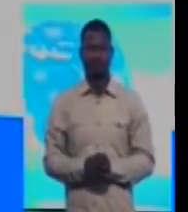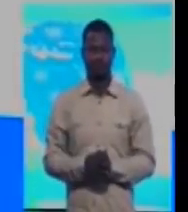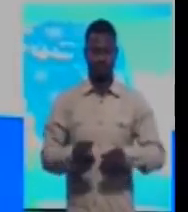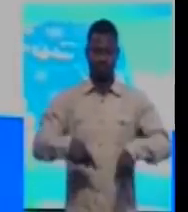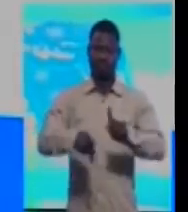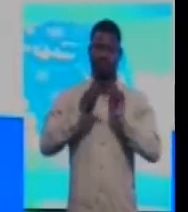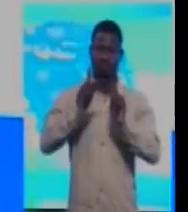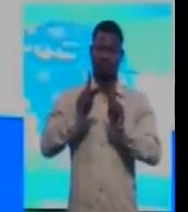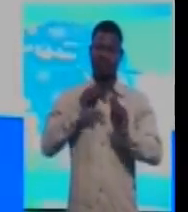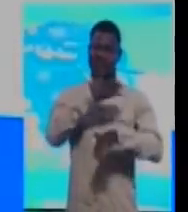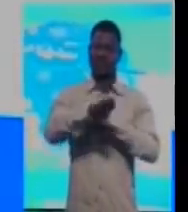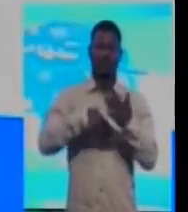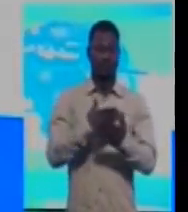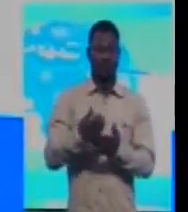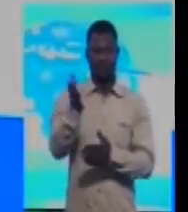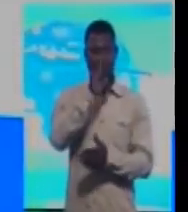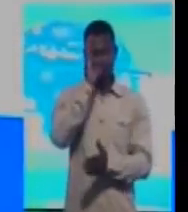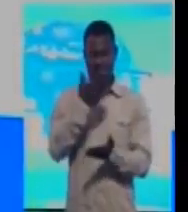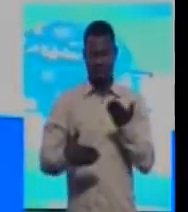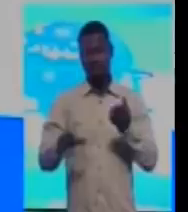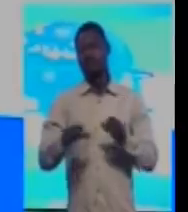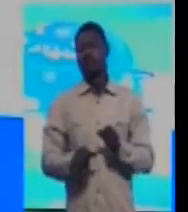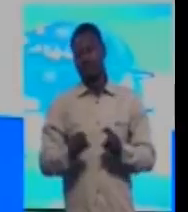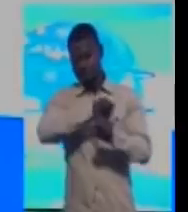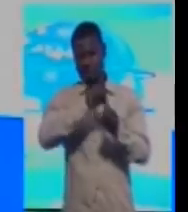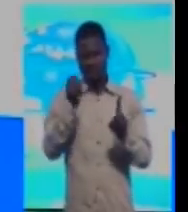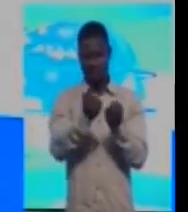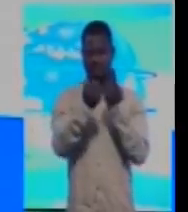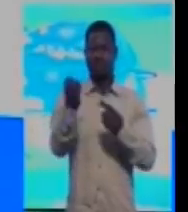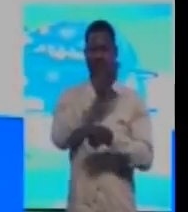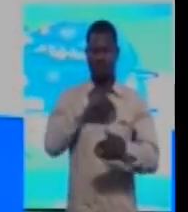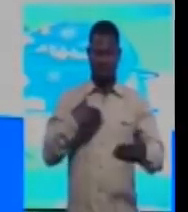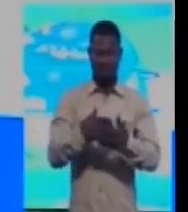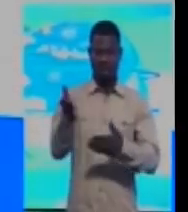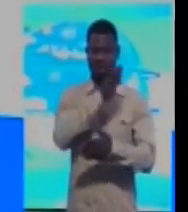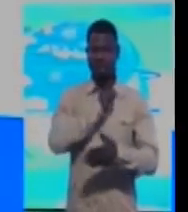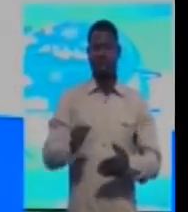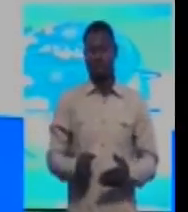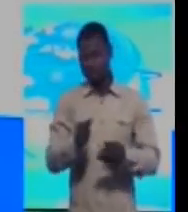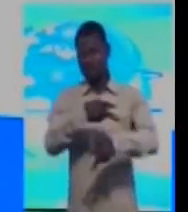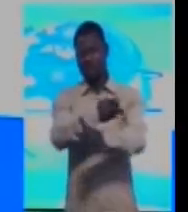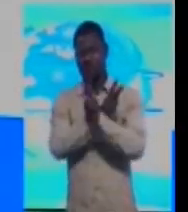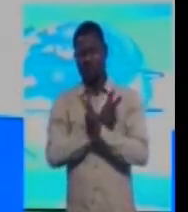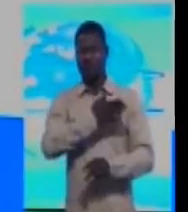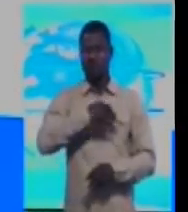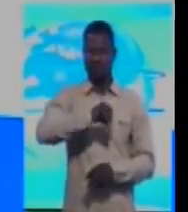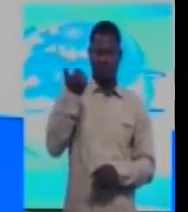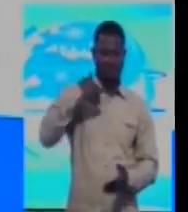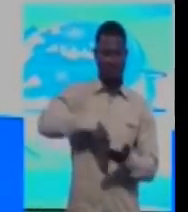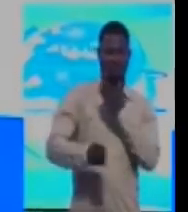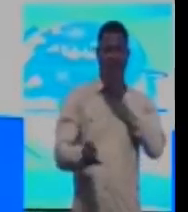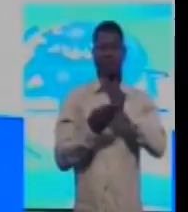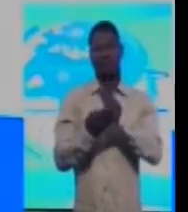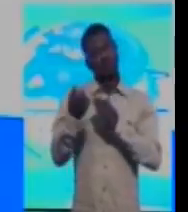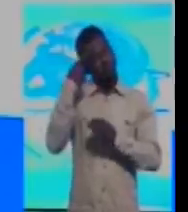Permettre à toutes les couches de la société d'avoir accès aux institutions bancaires et structures de microfinance pour la mise en